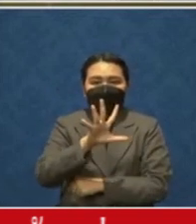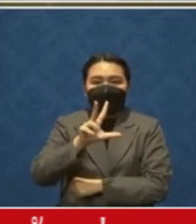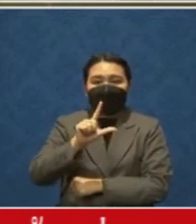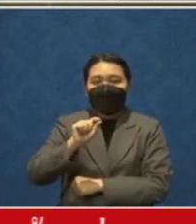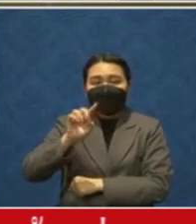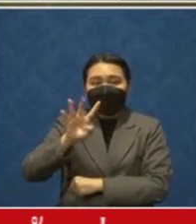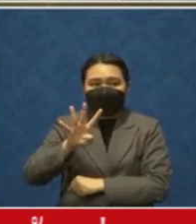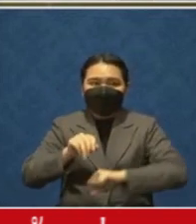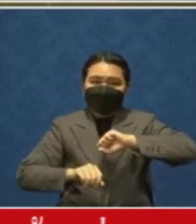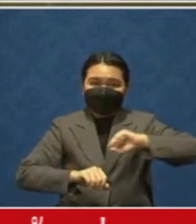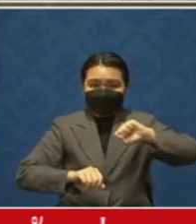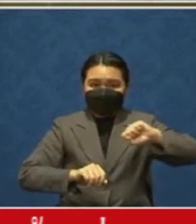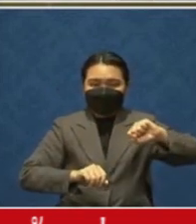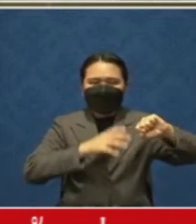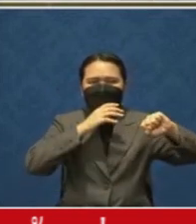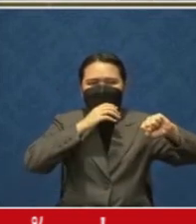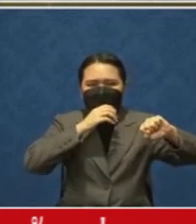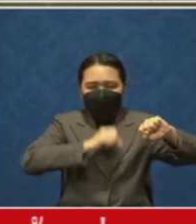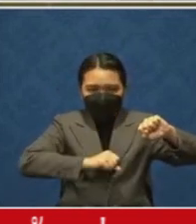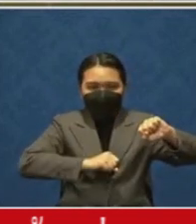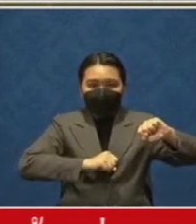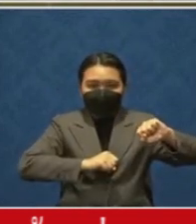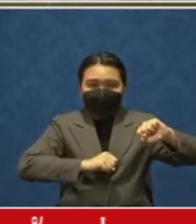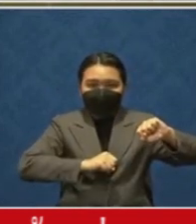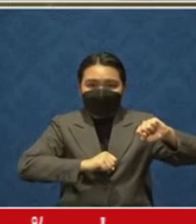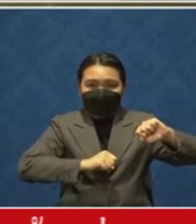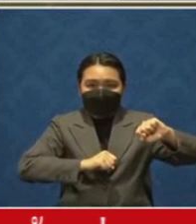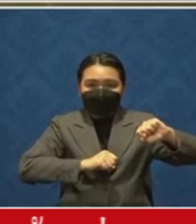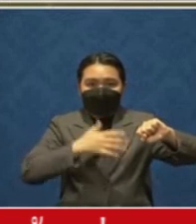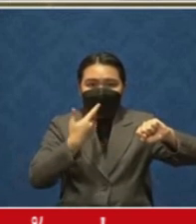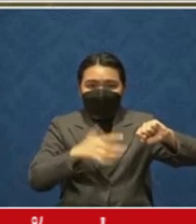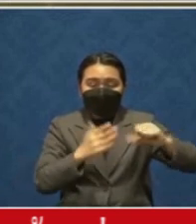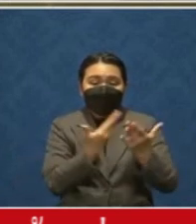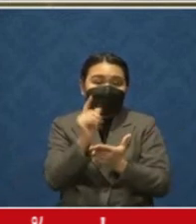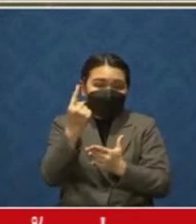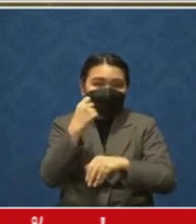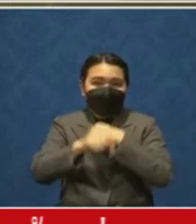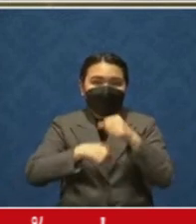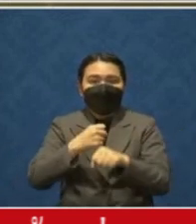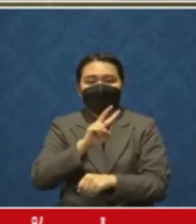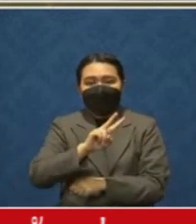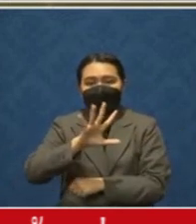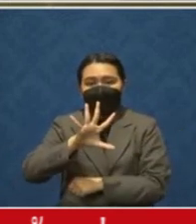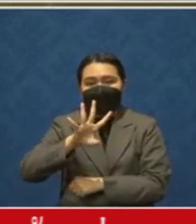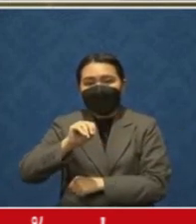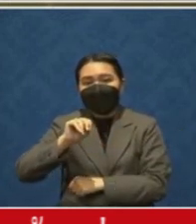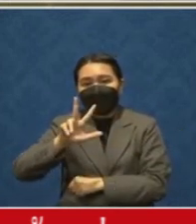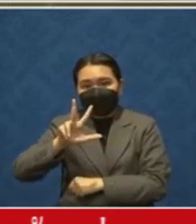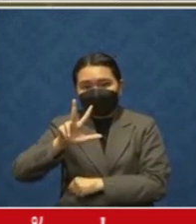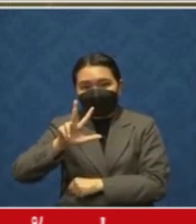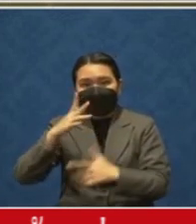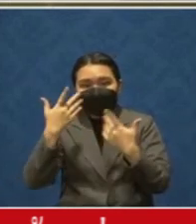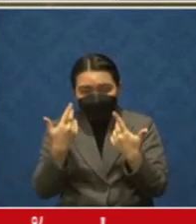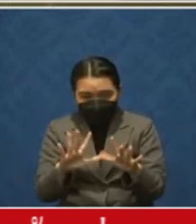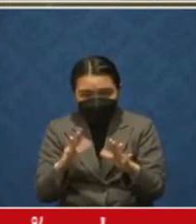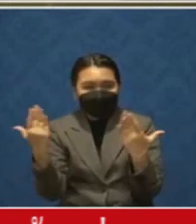2524นะครับด้านซ้ายสุดเนี่ยเป็นเครื่องมือเก่านะครับมาซื้อใหม่ปี2543